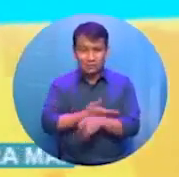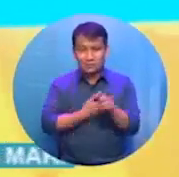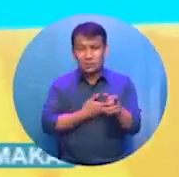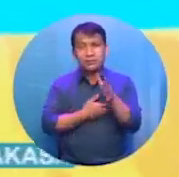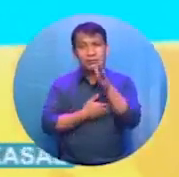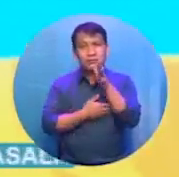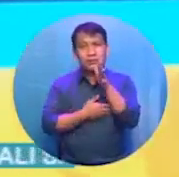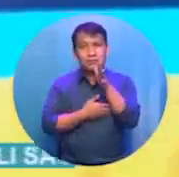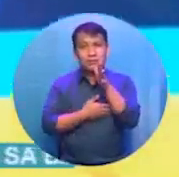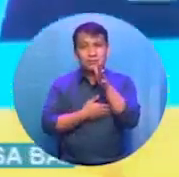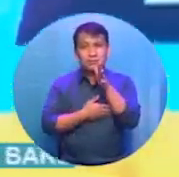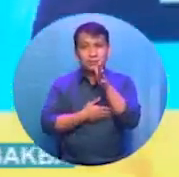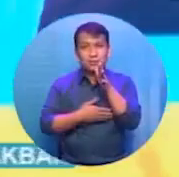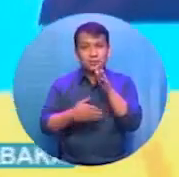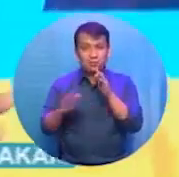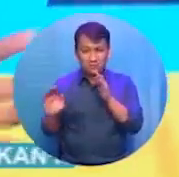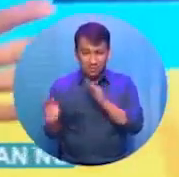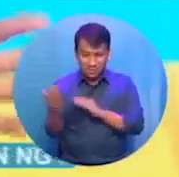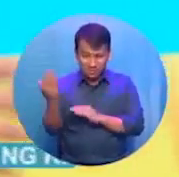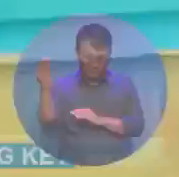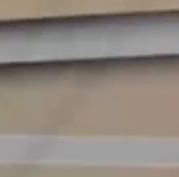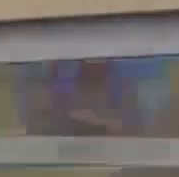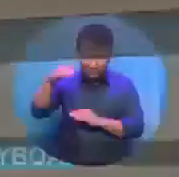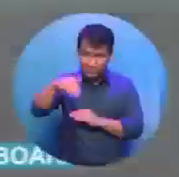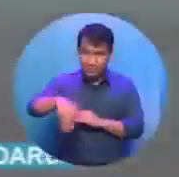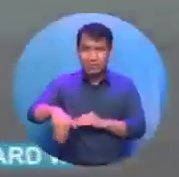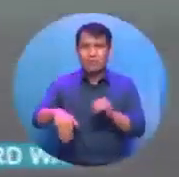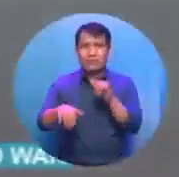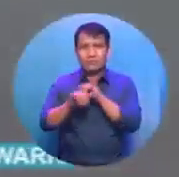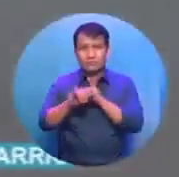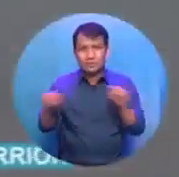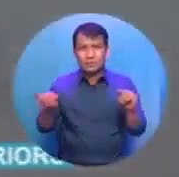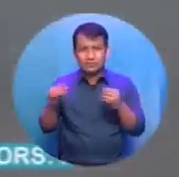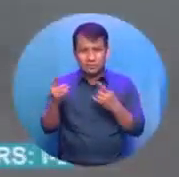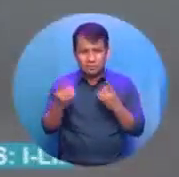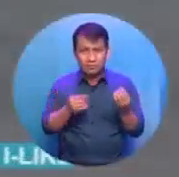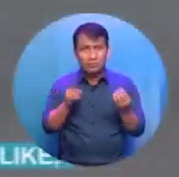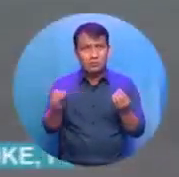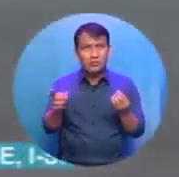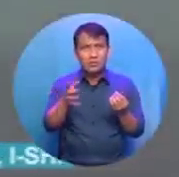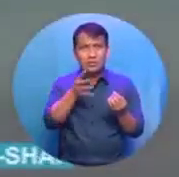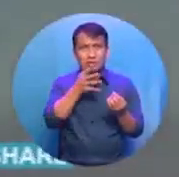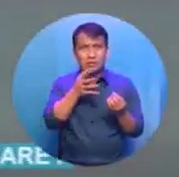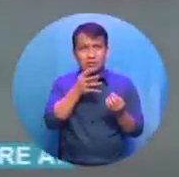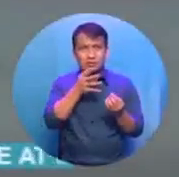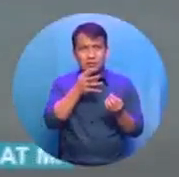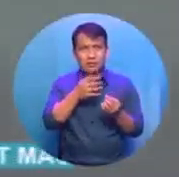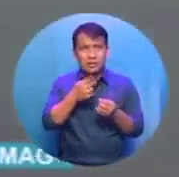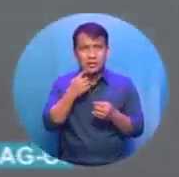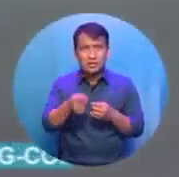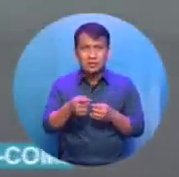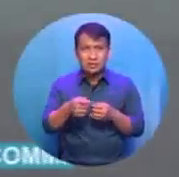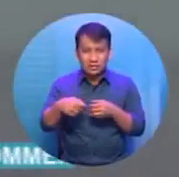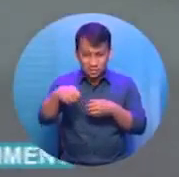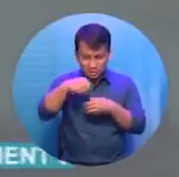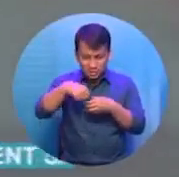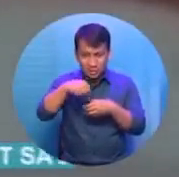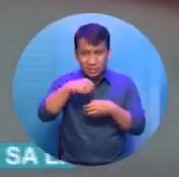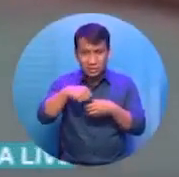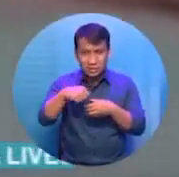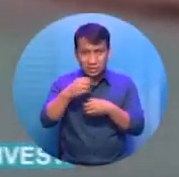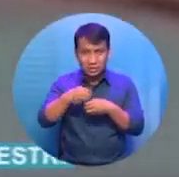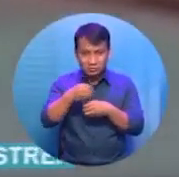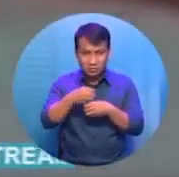ina. Mula araw hanggang gabi kasi lagi raw ganyan ang ginagawa ni Mommy. Hindi kape ang nasa tasa niya, ha,